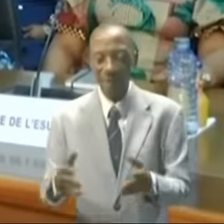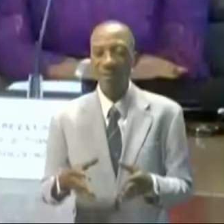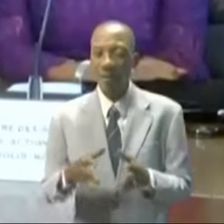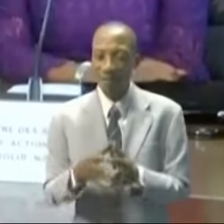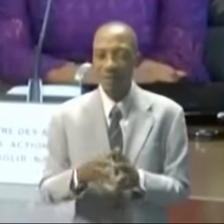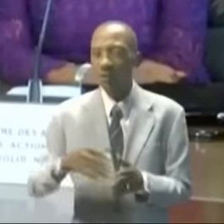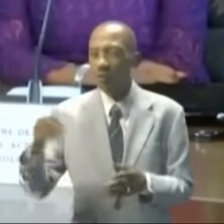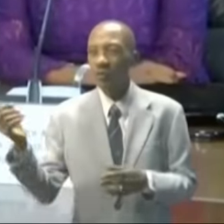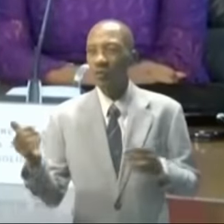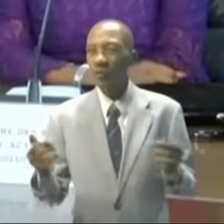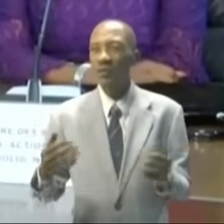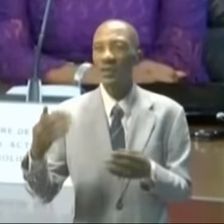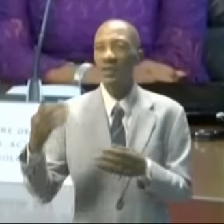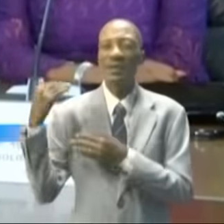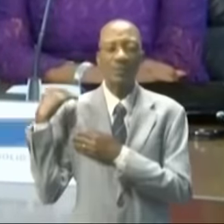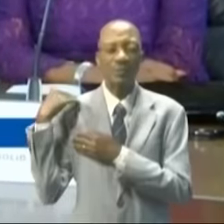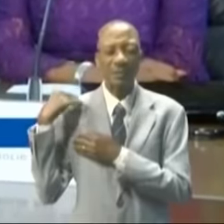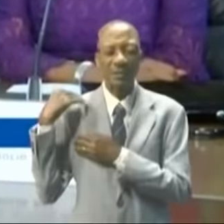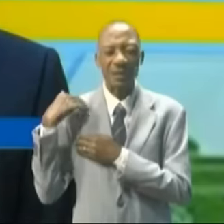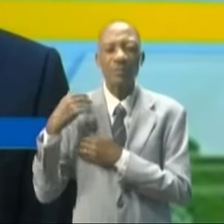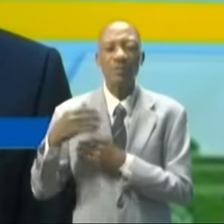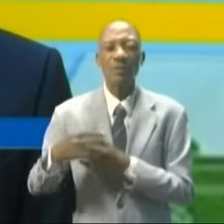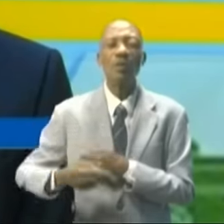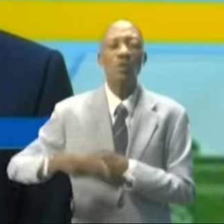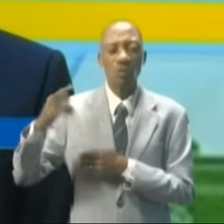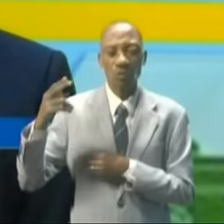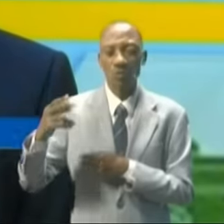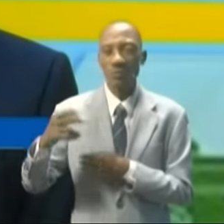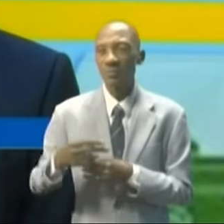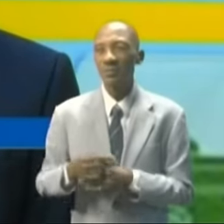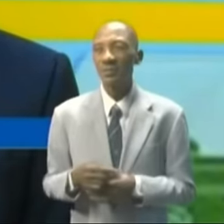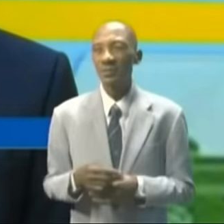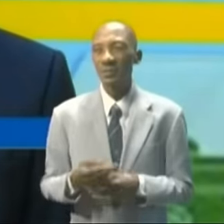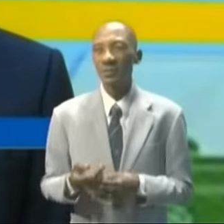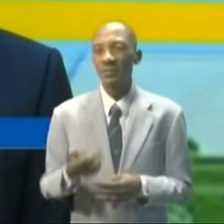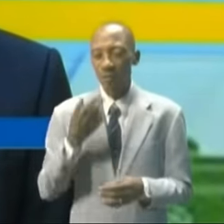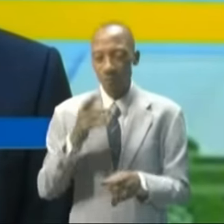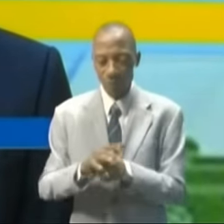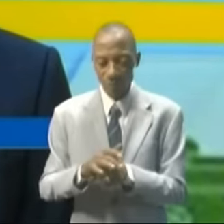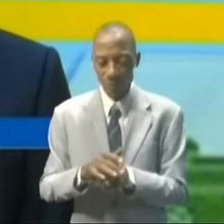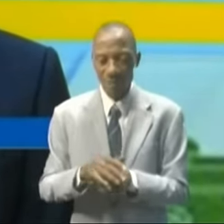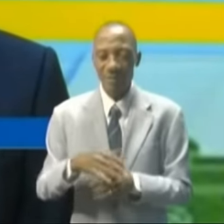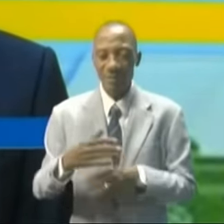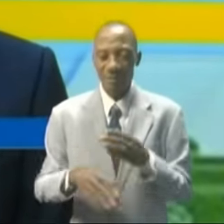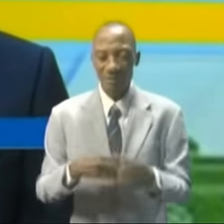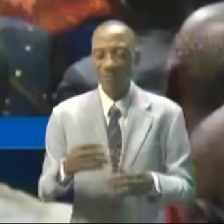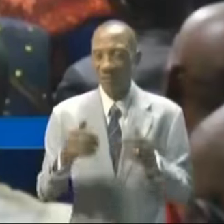redresser ce secteur de l'éducation et promet de lui fournir toute l'expertise nécessaire